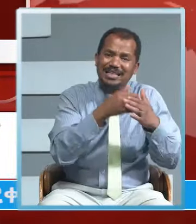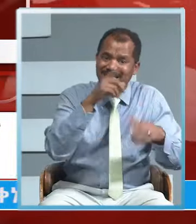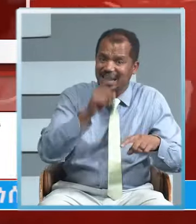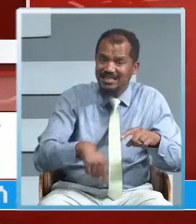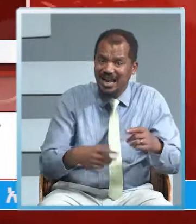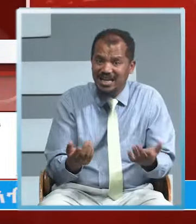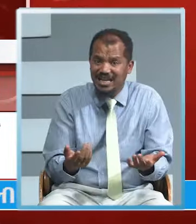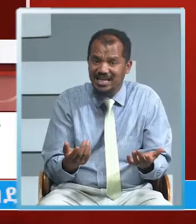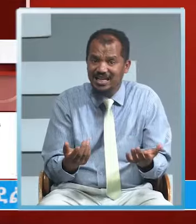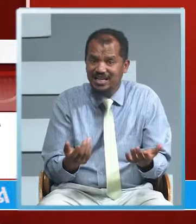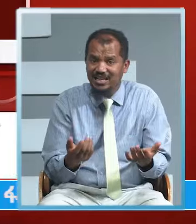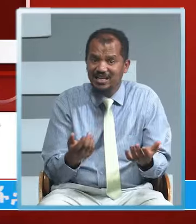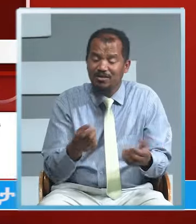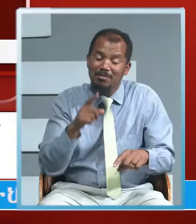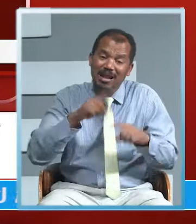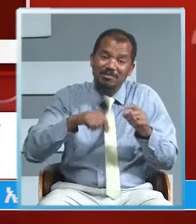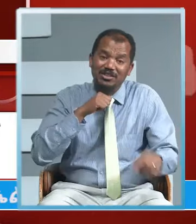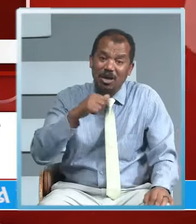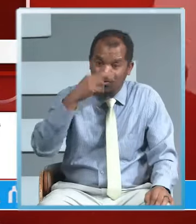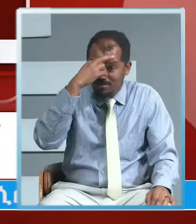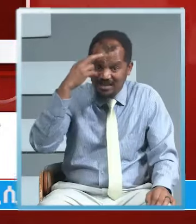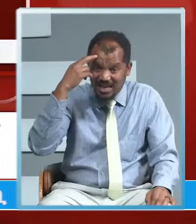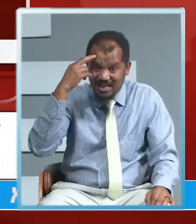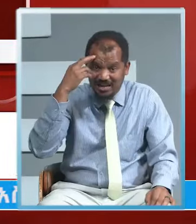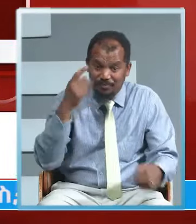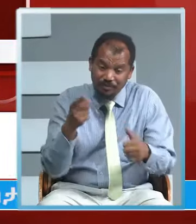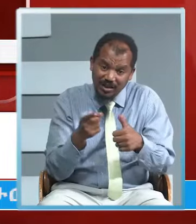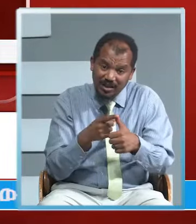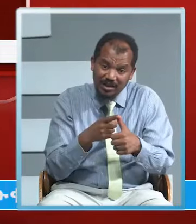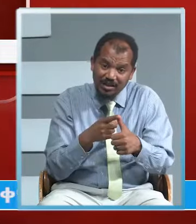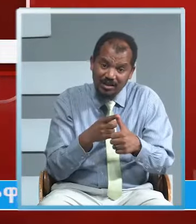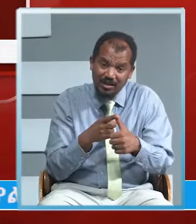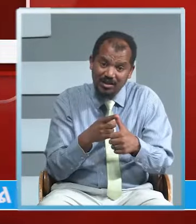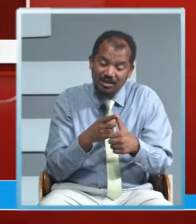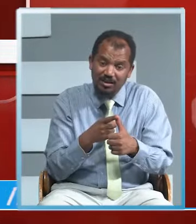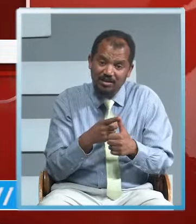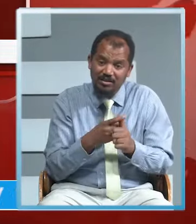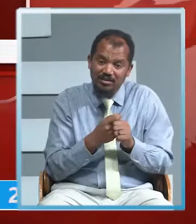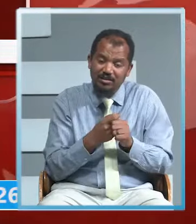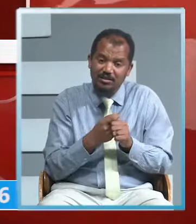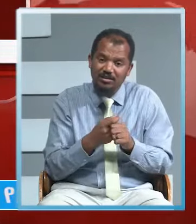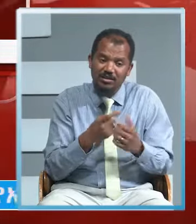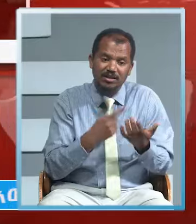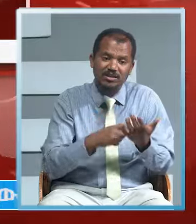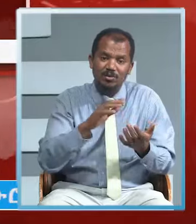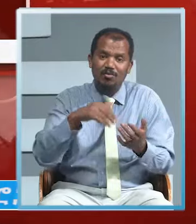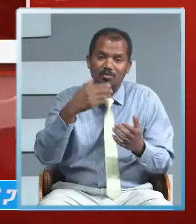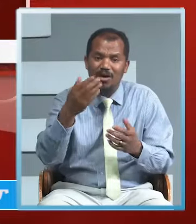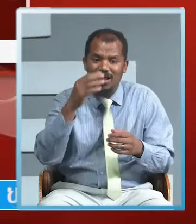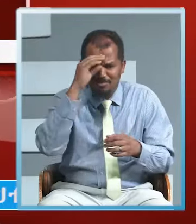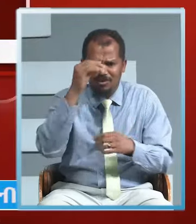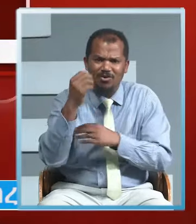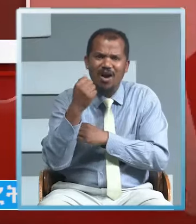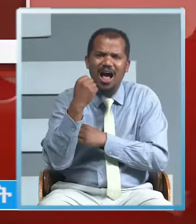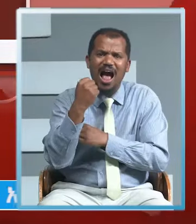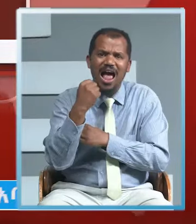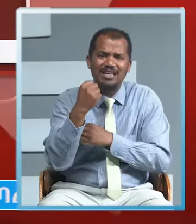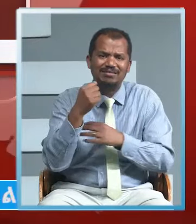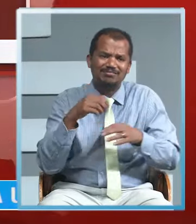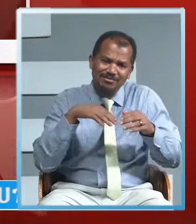መውረድ አልቻለም። መውረድ ባለመቻሉ ምክንያት አንደኛ ከዚህ በኋላ በሰው ኃይል ጉልበት